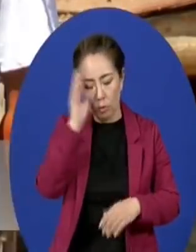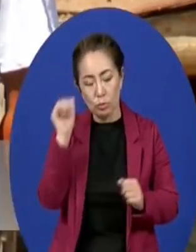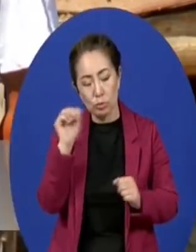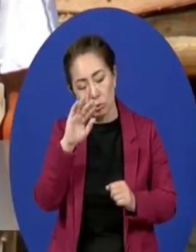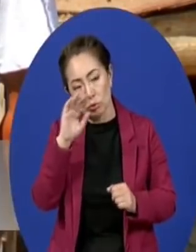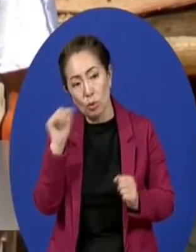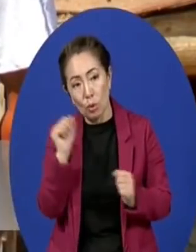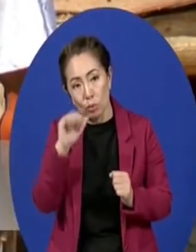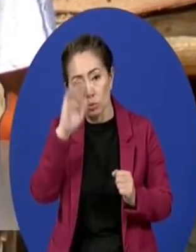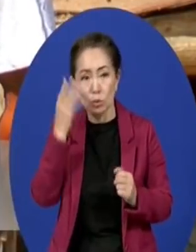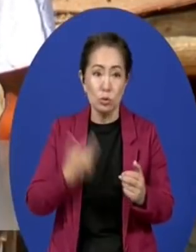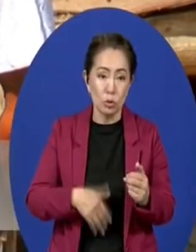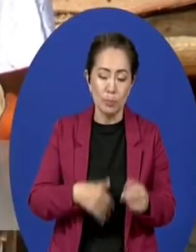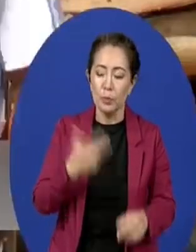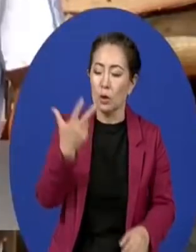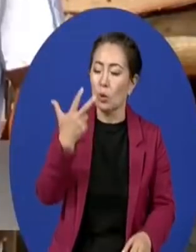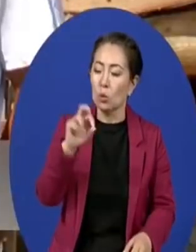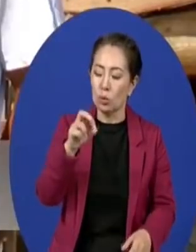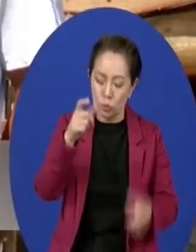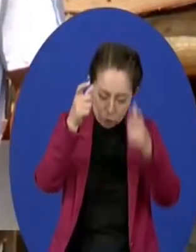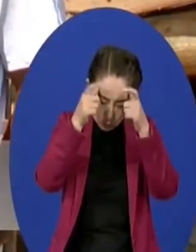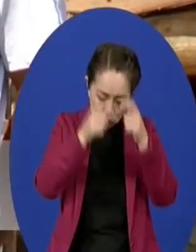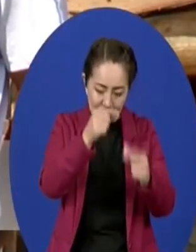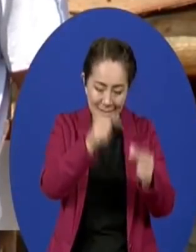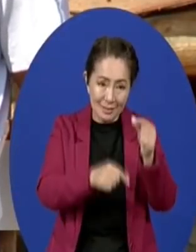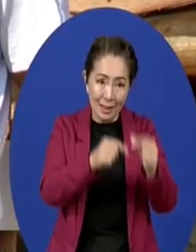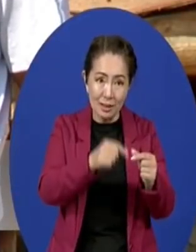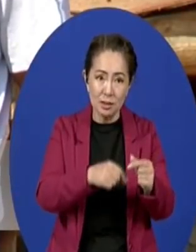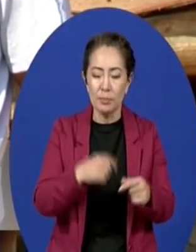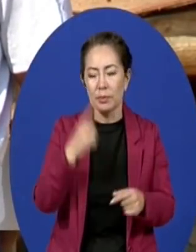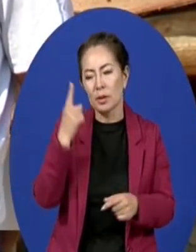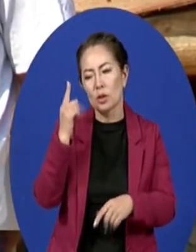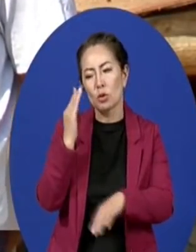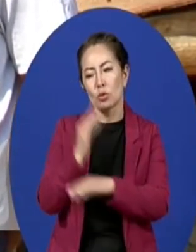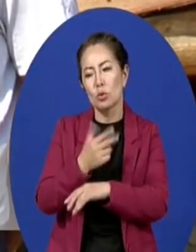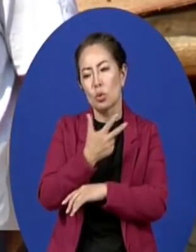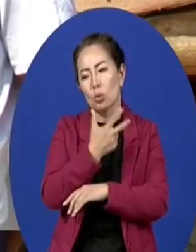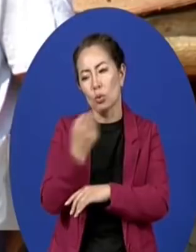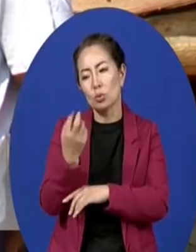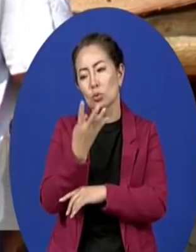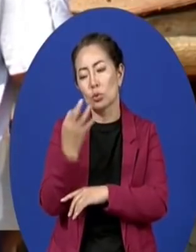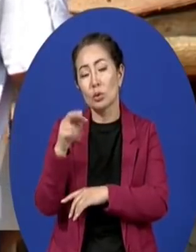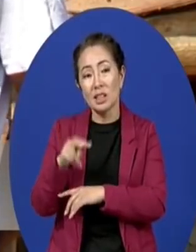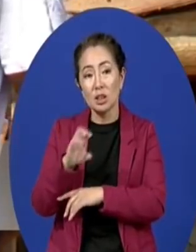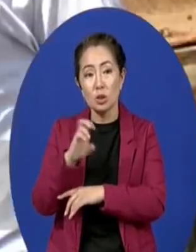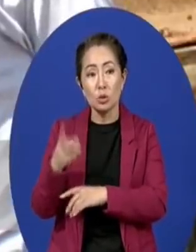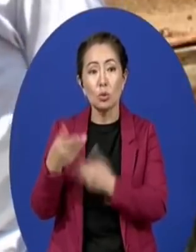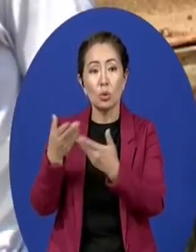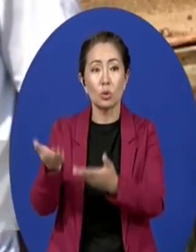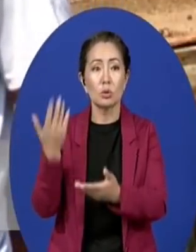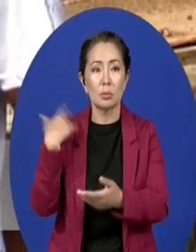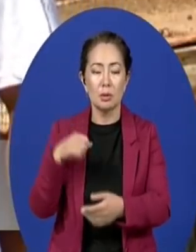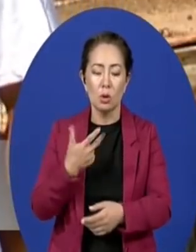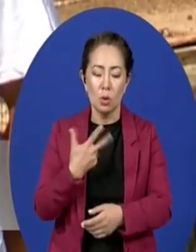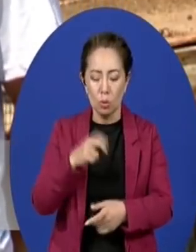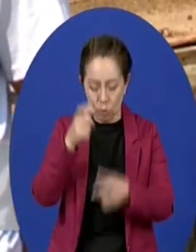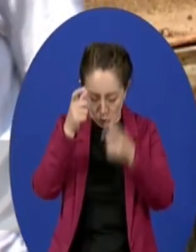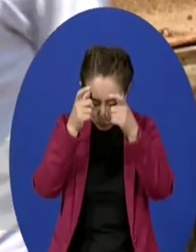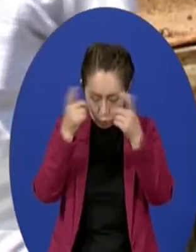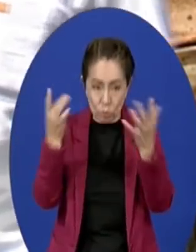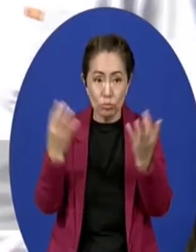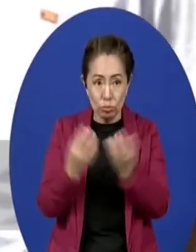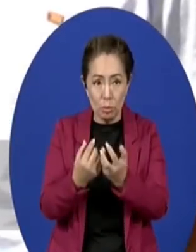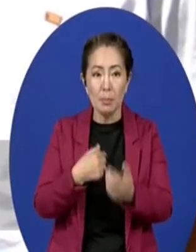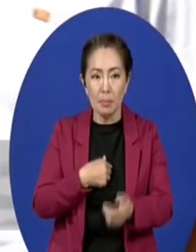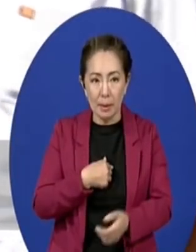гээд. Нэг 30-аад өхөр сааж исэн. Тэгээ өдөрт нэг 300-400 литр сүү ташаач байсан. 30-аад өхөртэй л үлдсэн дээ.